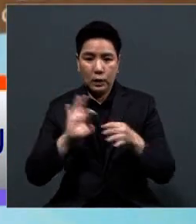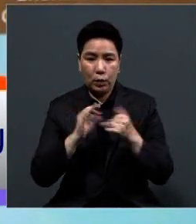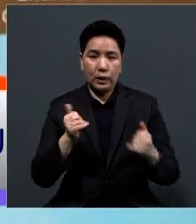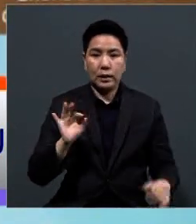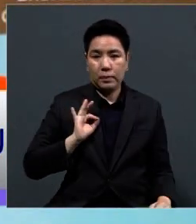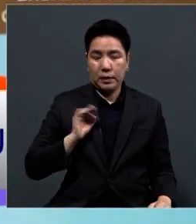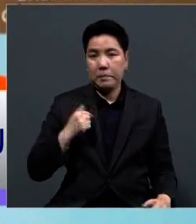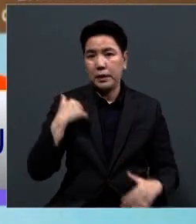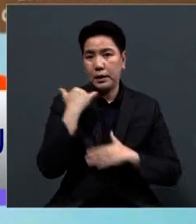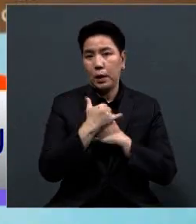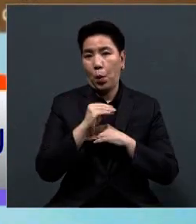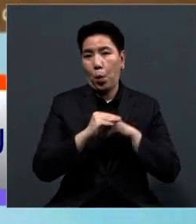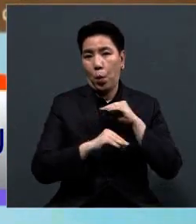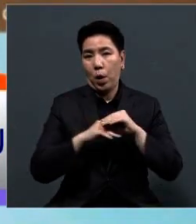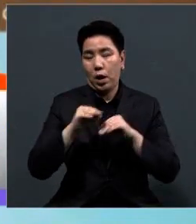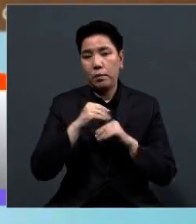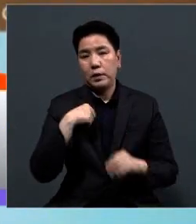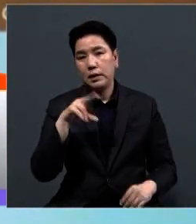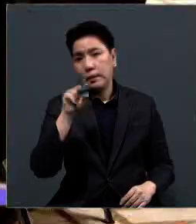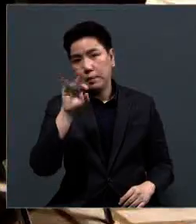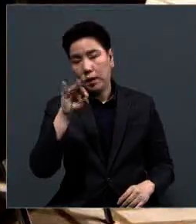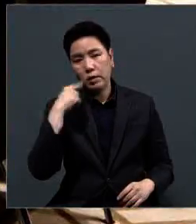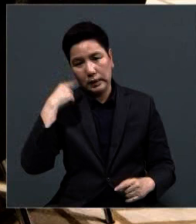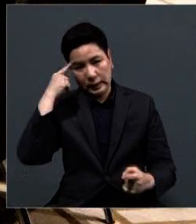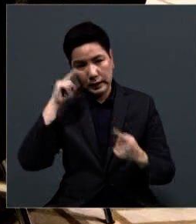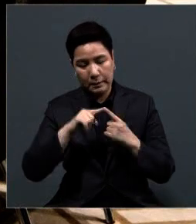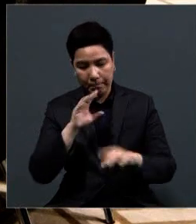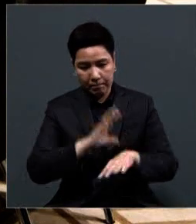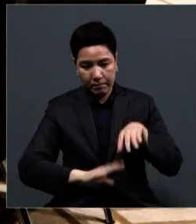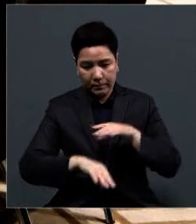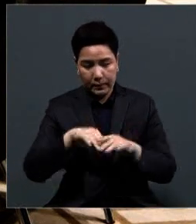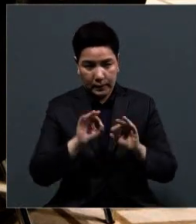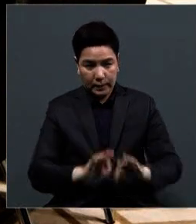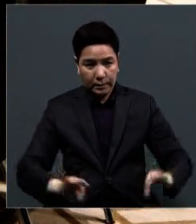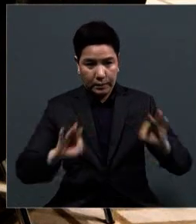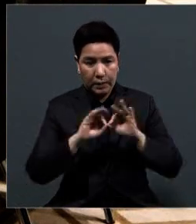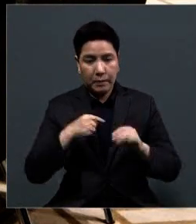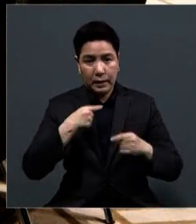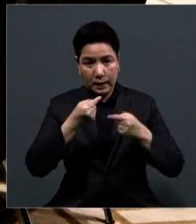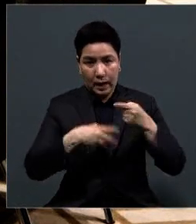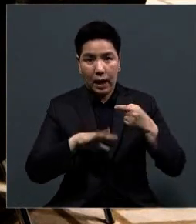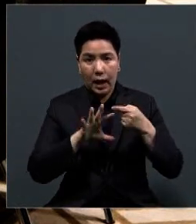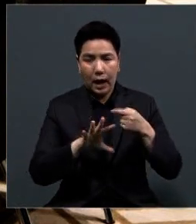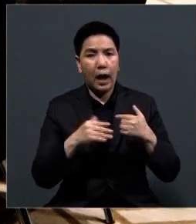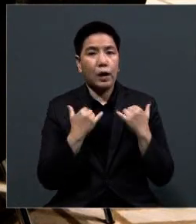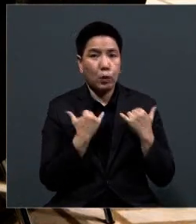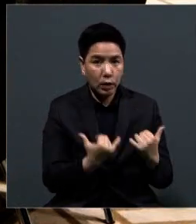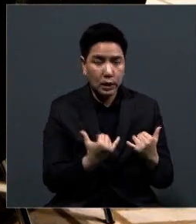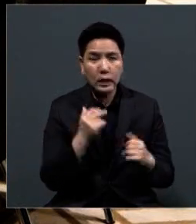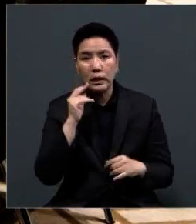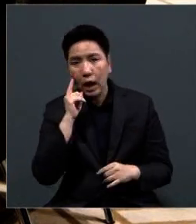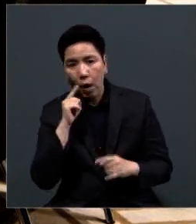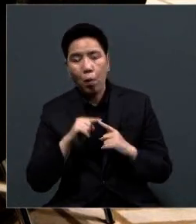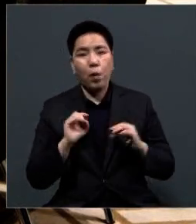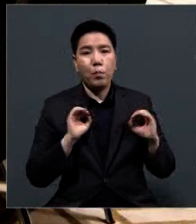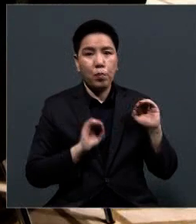สมาชิก 39โครงการที่มุ่งเน้นพัฒนาทักษะใน 5เรื่องสำคัญทั้งงานด้านการข่าวเหตุการณ์ปัจจุบันเรื่องความ